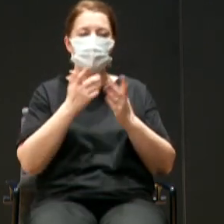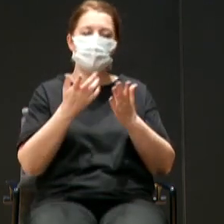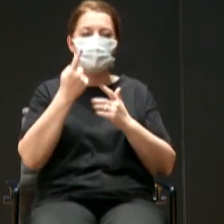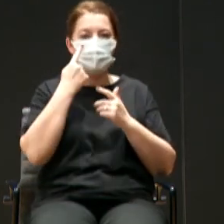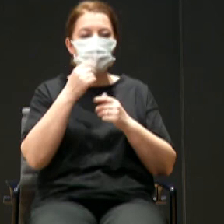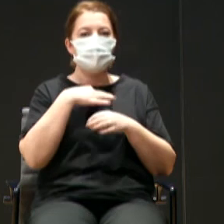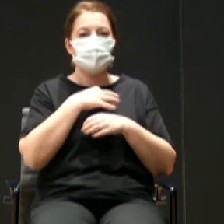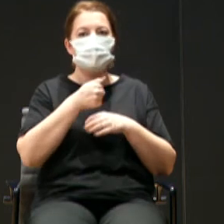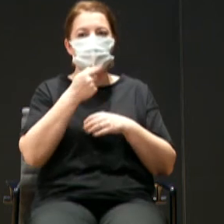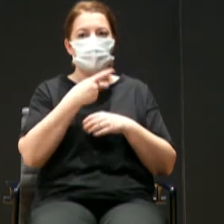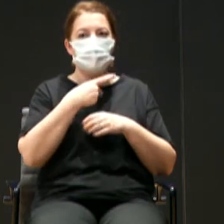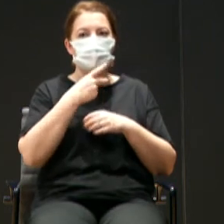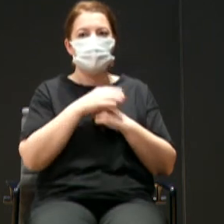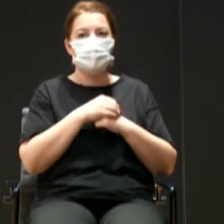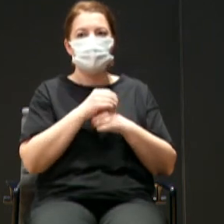Başkan, ben